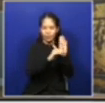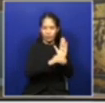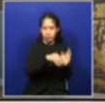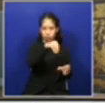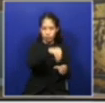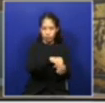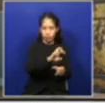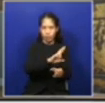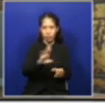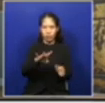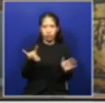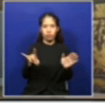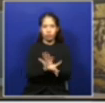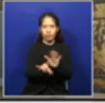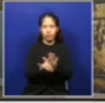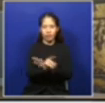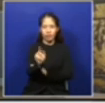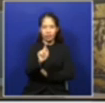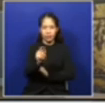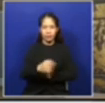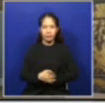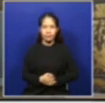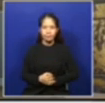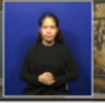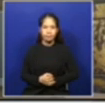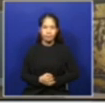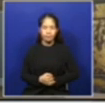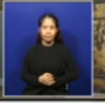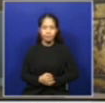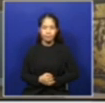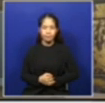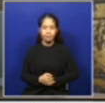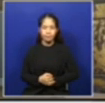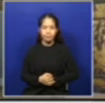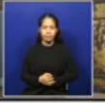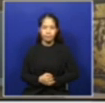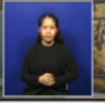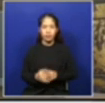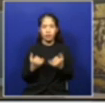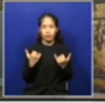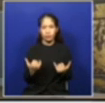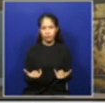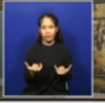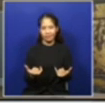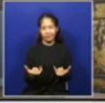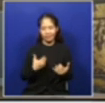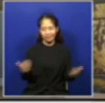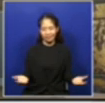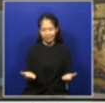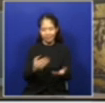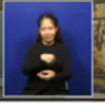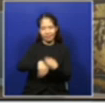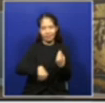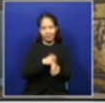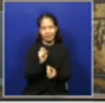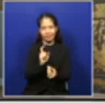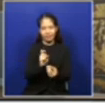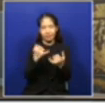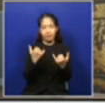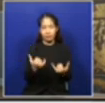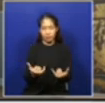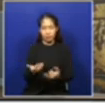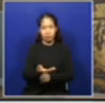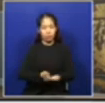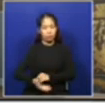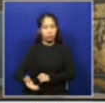ระสุดท้ายครับท่านประธานครับสไลด์สุดท้ายสิ่งที่วันนี้การขับเคลื่อนทางเศรษฐกิจนั้นเราพึ่งพ